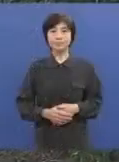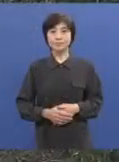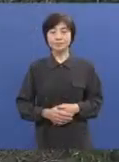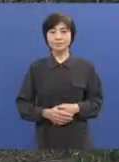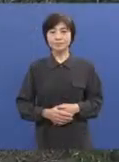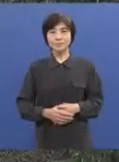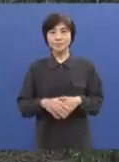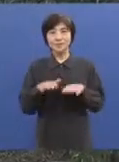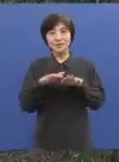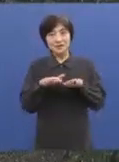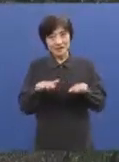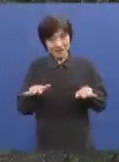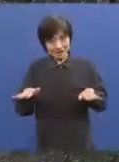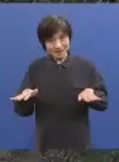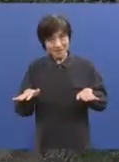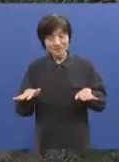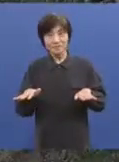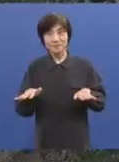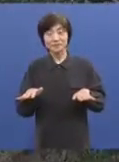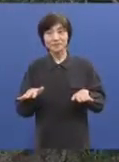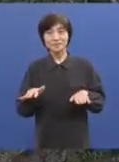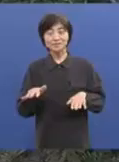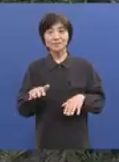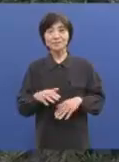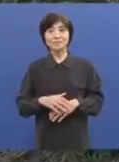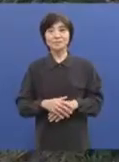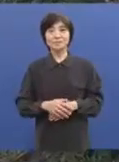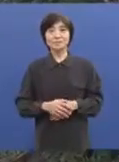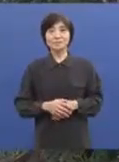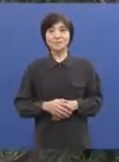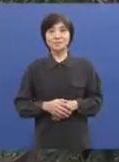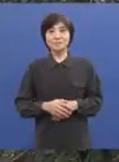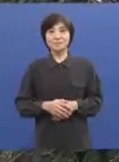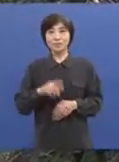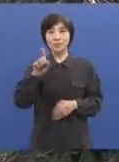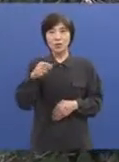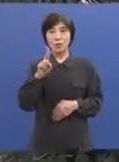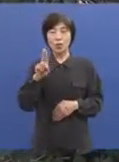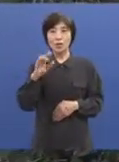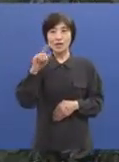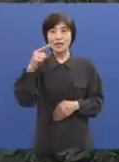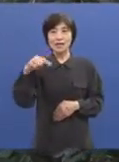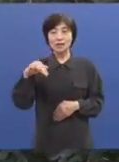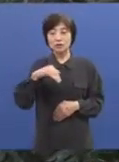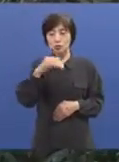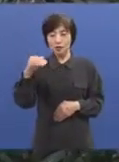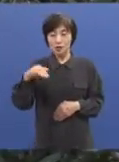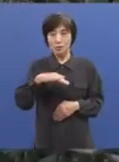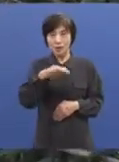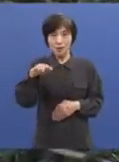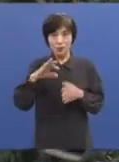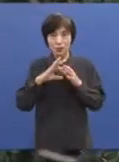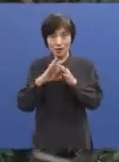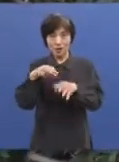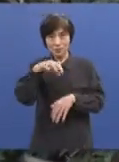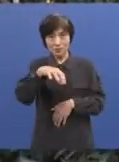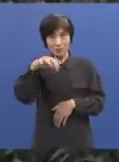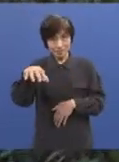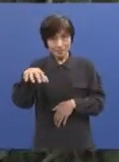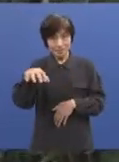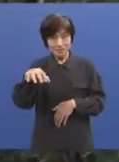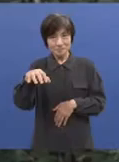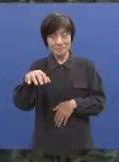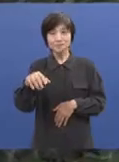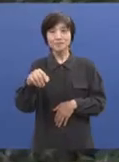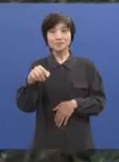とても静かな場所ですね。 そうなんですよね。 農院塚の周りにはそのゆかりの場所がいろいろあるんですよね。 そう